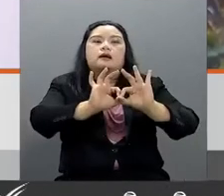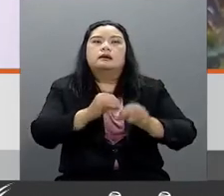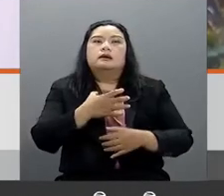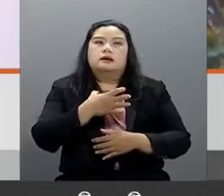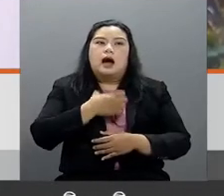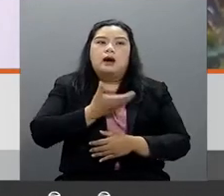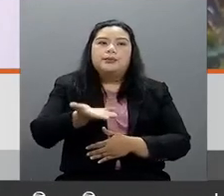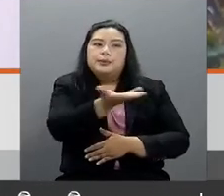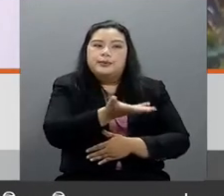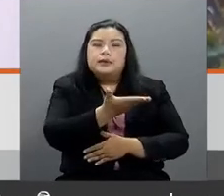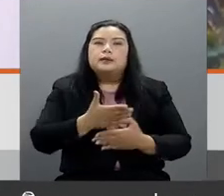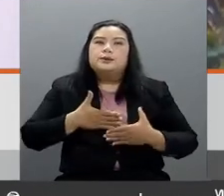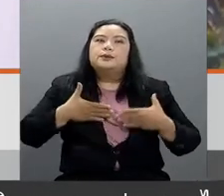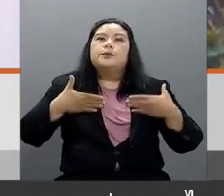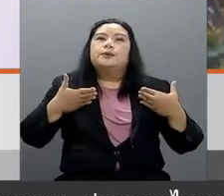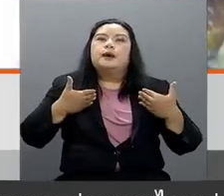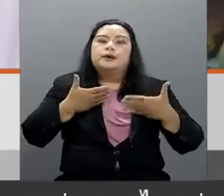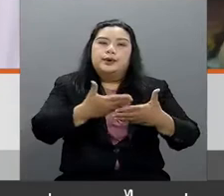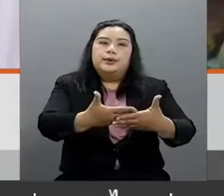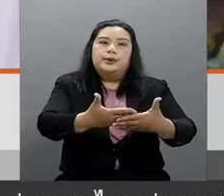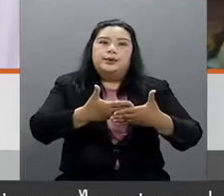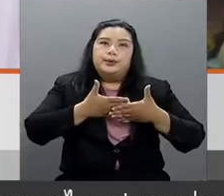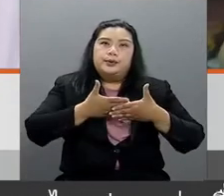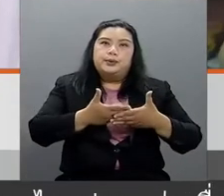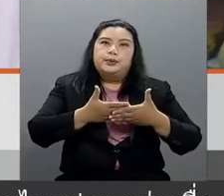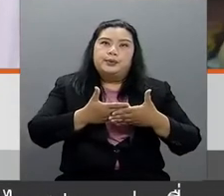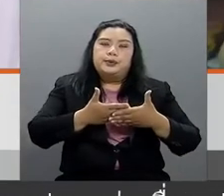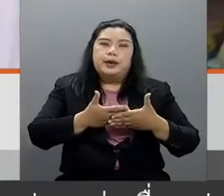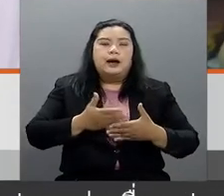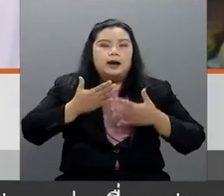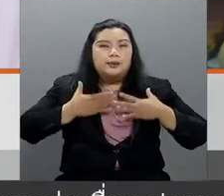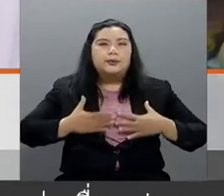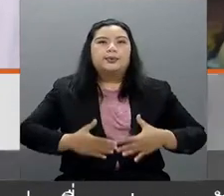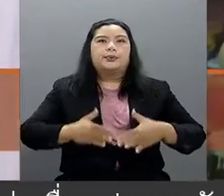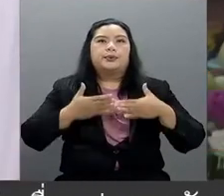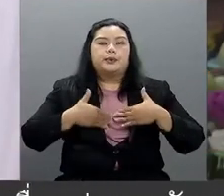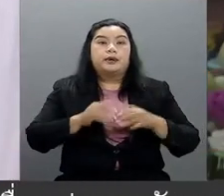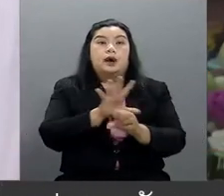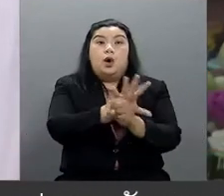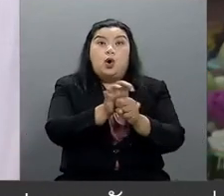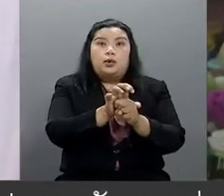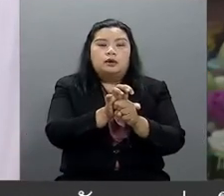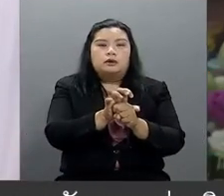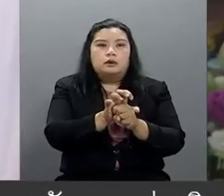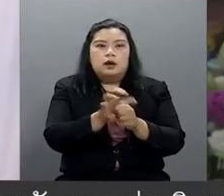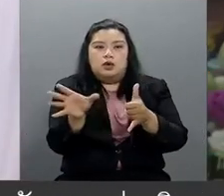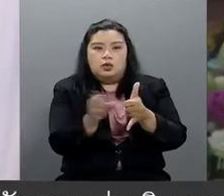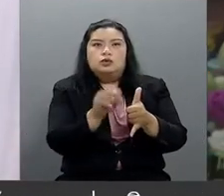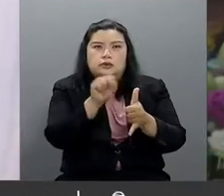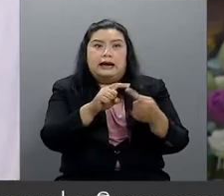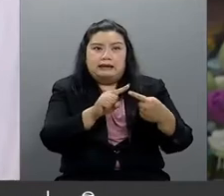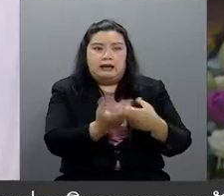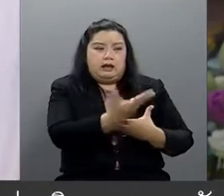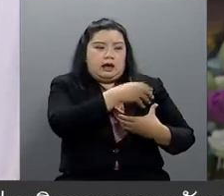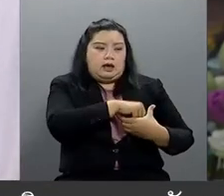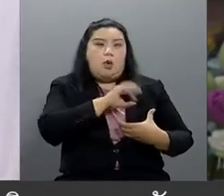ายใจแห่งสติเนี่ยเป็นอาวุธก็ต้องบอกแล้วว่าโควิดน่ะมันติดที่กายแต่อย่าให้โควิดมันติดใจอ่ะต้องทำให้คน